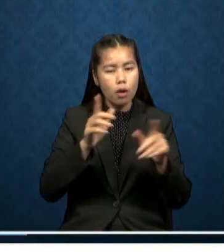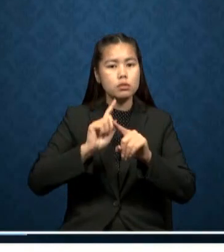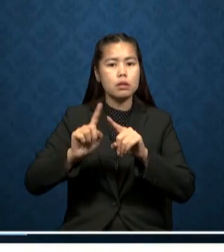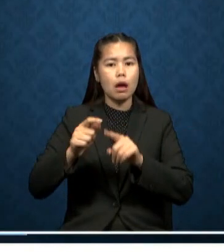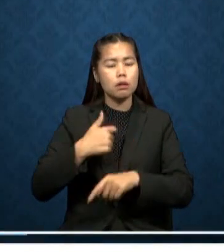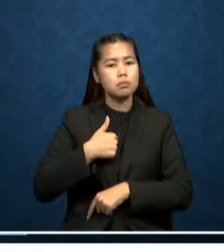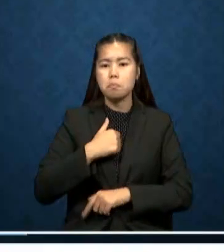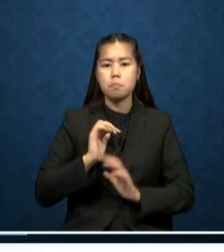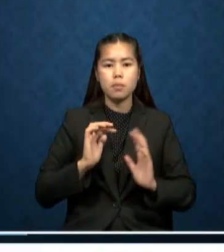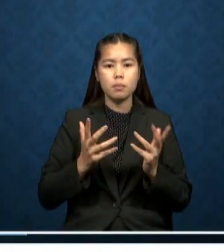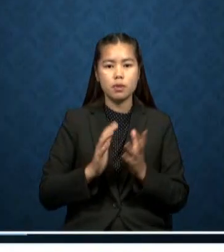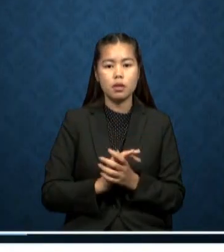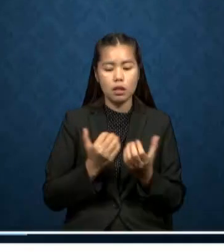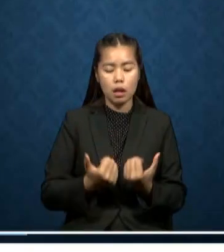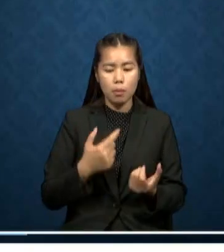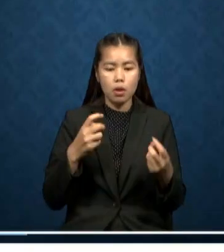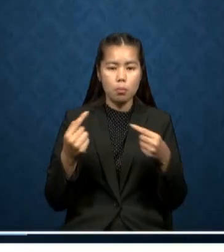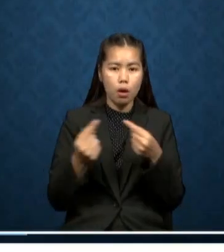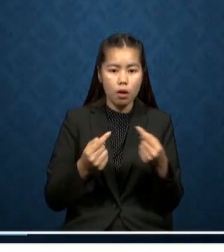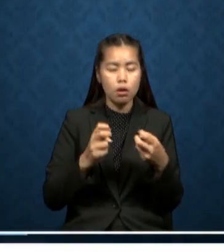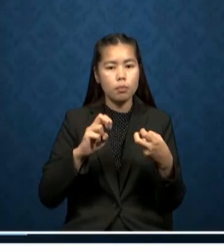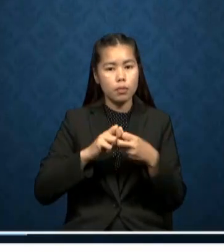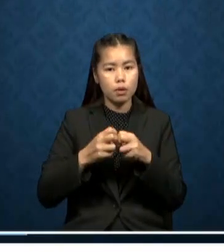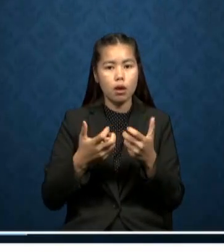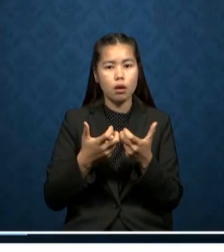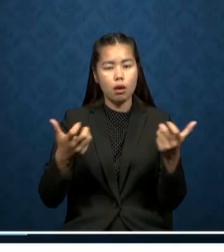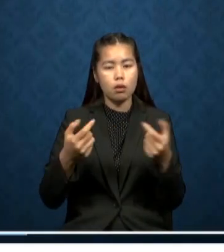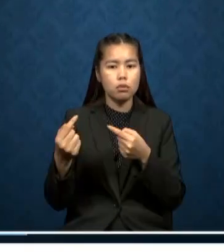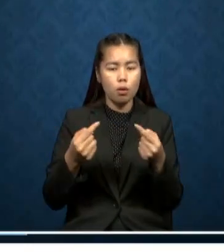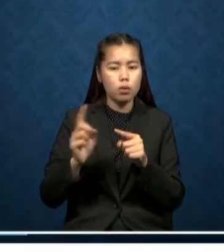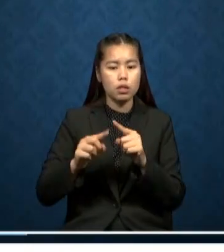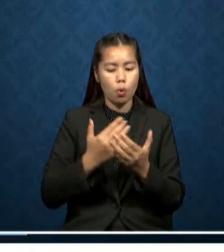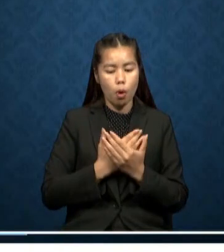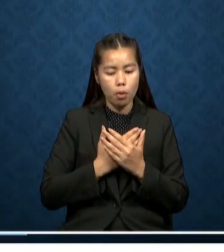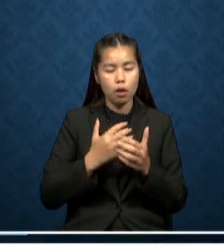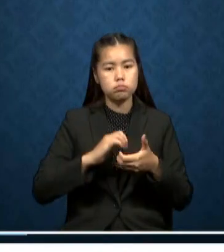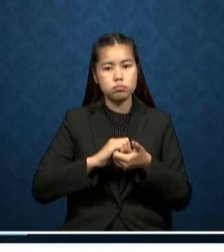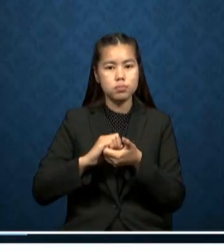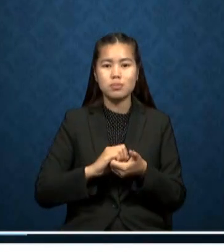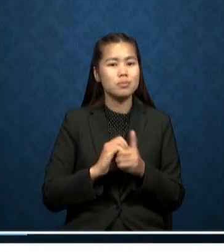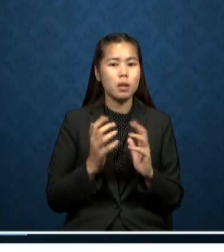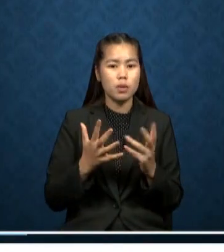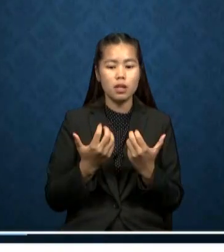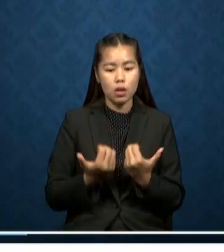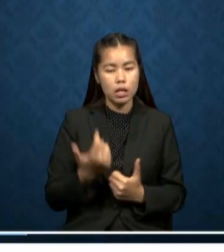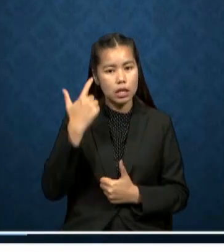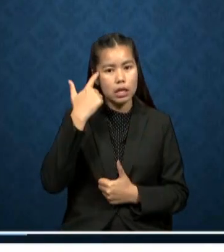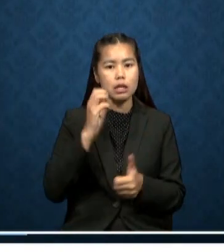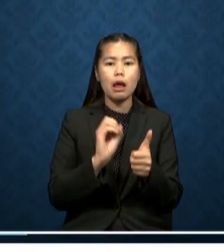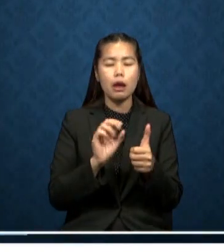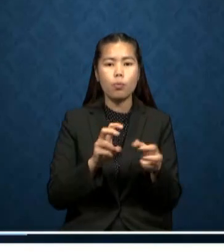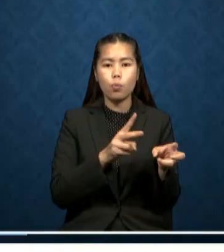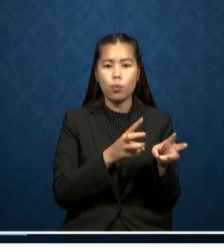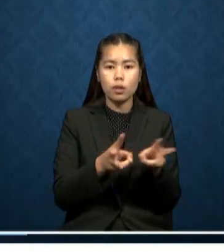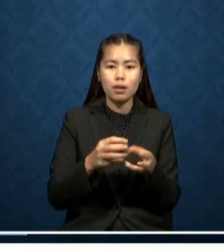ไทยทำให้เกิดความแตกแยกขาดความรักความสามัคคคีดังนั้นทางแก้ปัญหาก็คือ